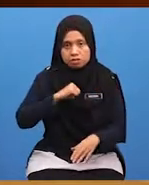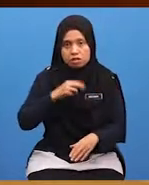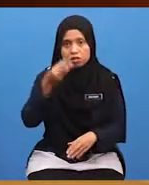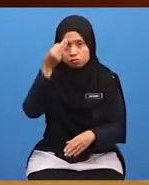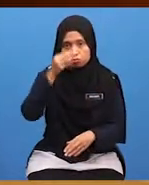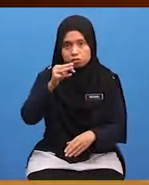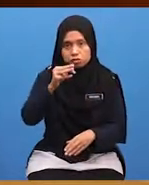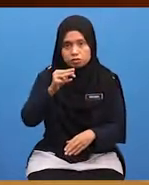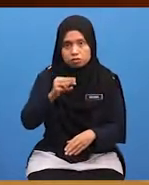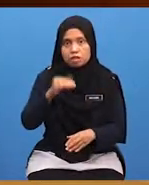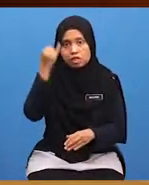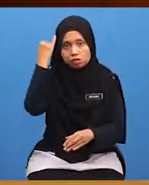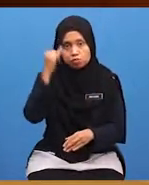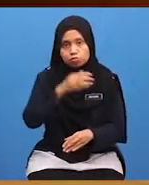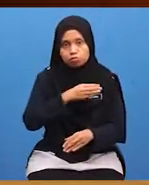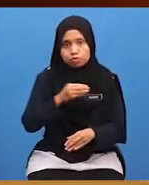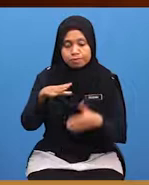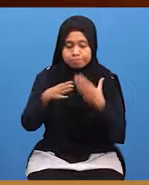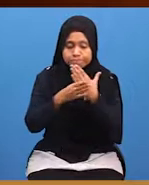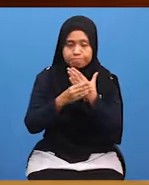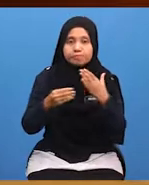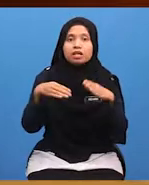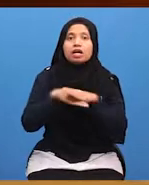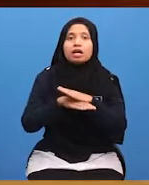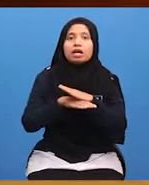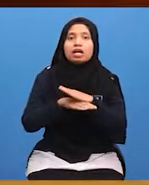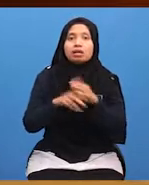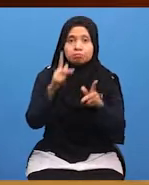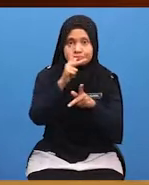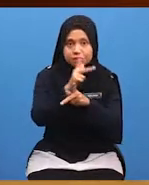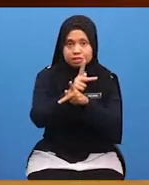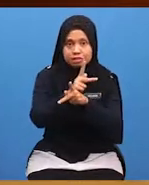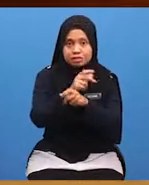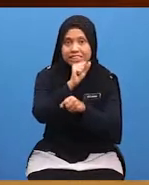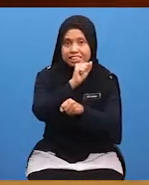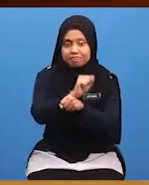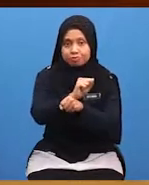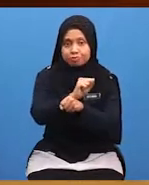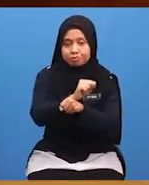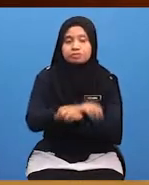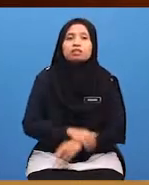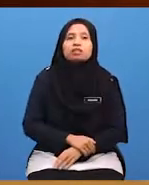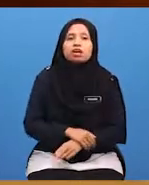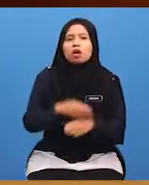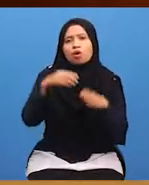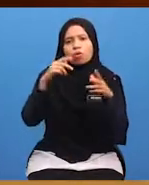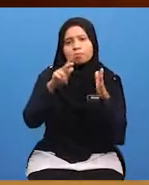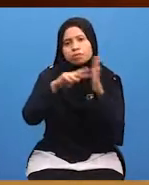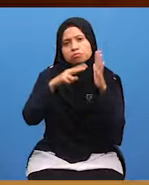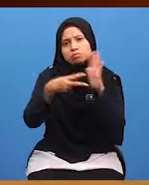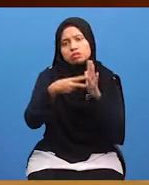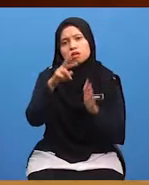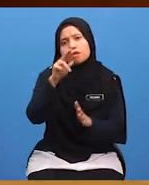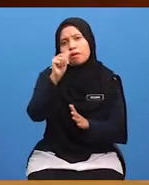sihat, berilmu dan berkemahiran dalam kerjaya. Konsep pendidikan Islam ialah konsep pendidikan Rabbani yang